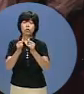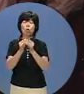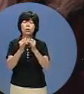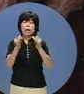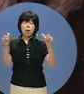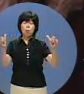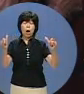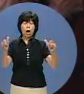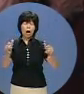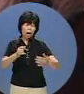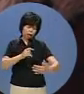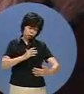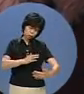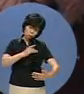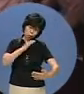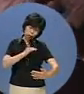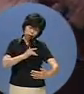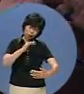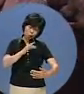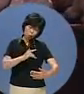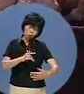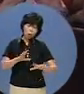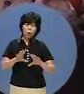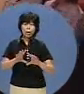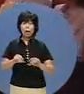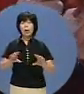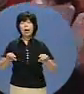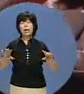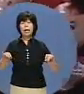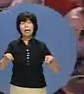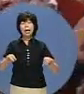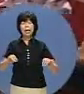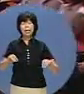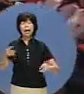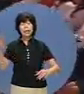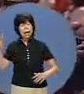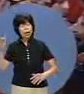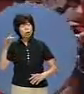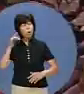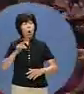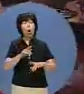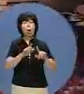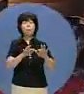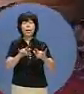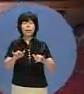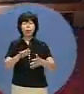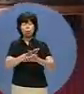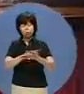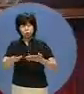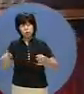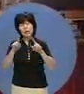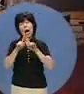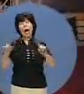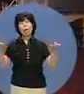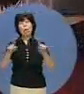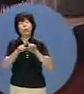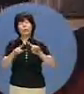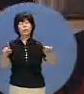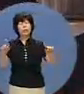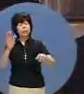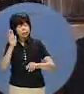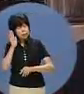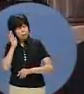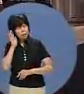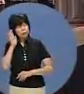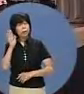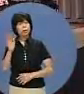。来場者はユーフォニアムの柔らかな音色とピアノとの美しいハーモニーに耳を傾